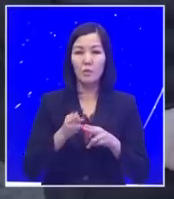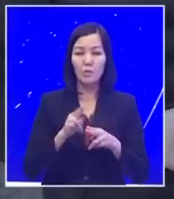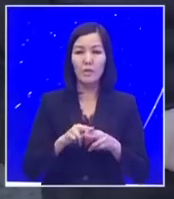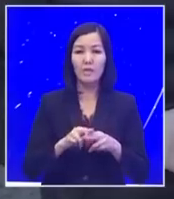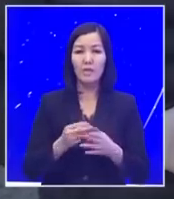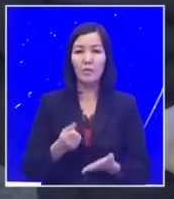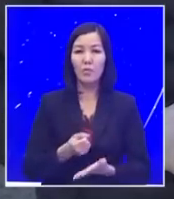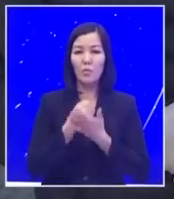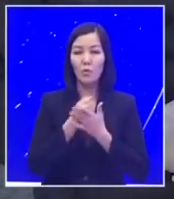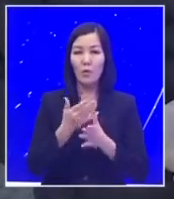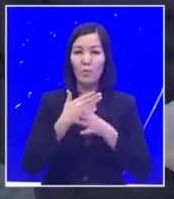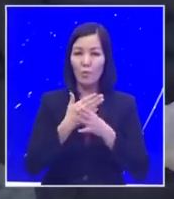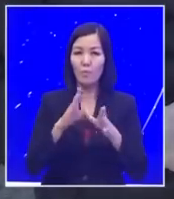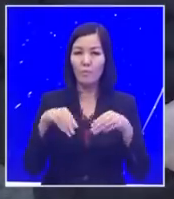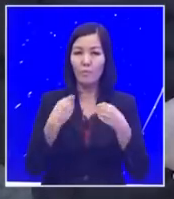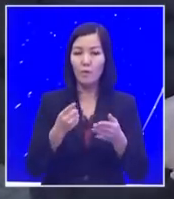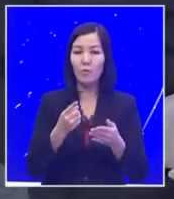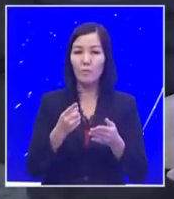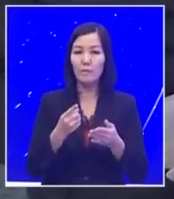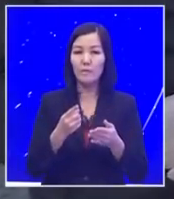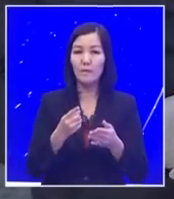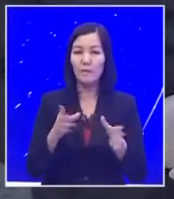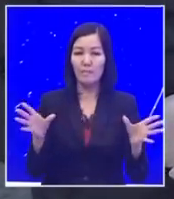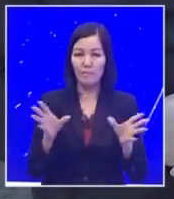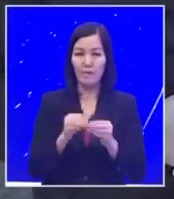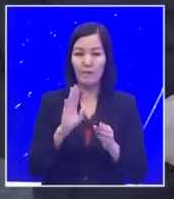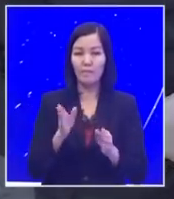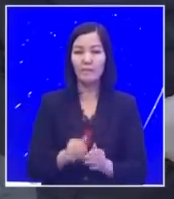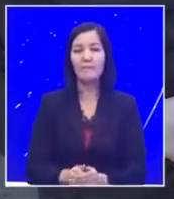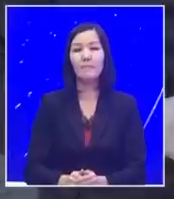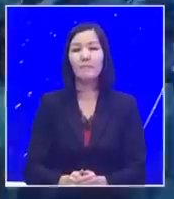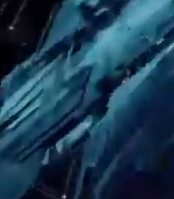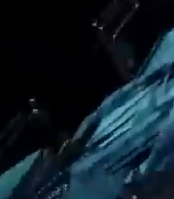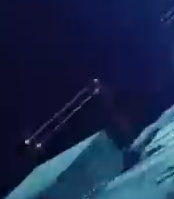осындай қолдауымызды көрсетейік, бір-бірімізге әр қашанда бірге болайық, біз сіздермен біргеміз.